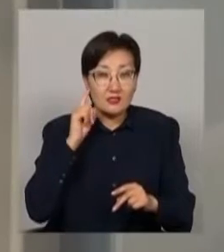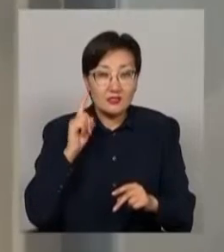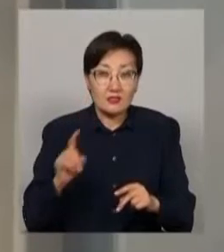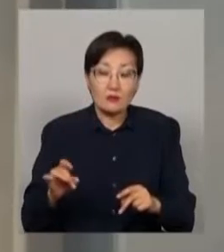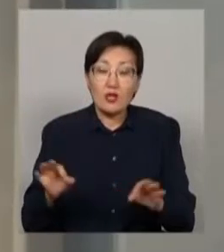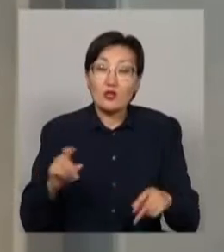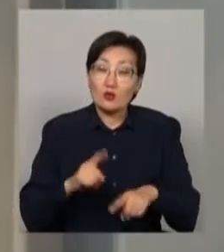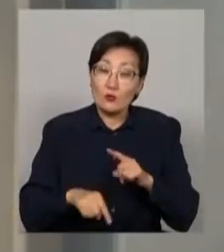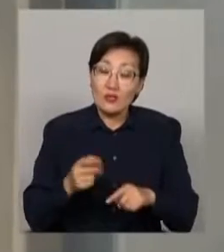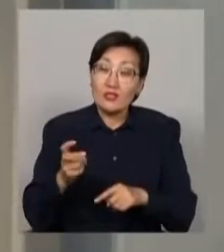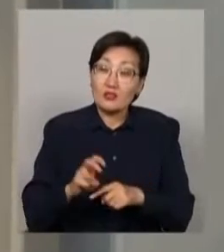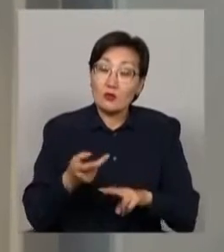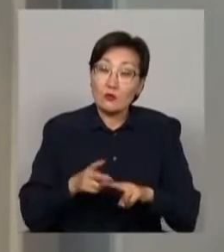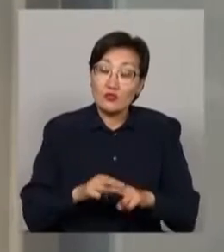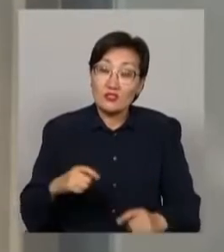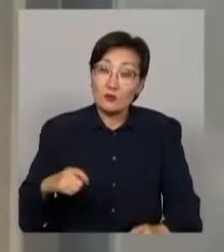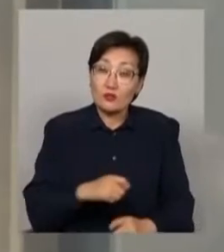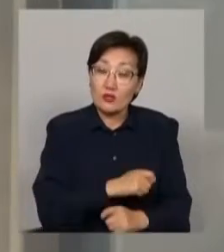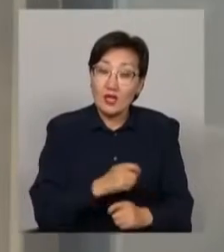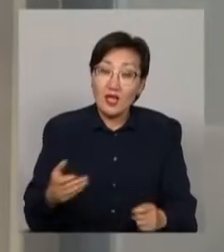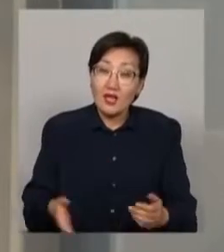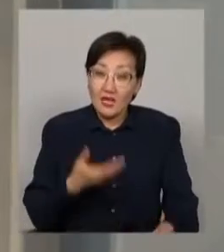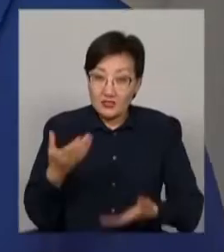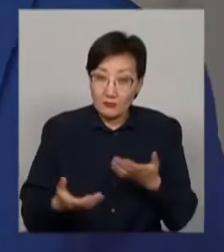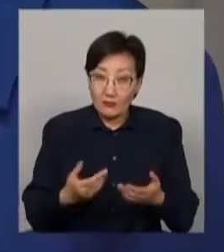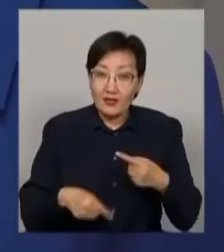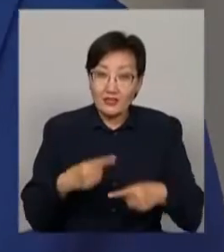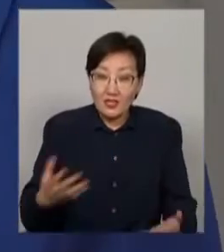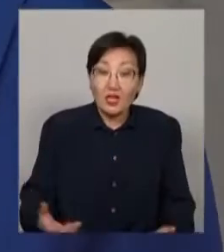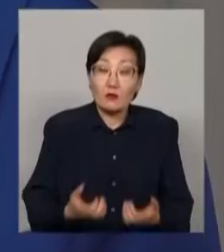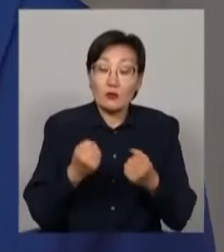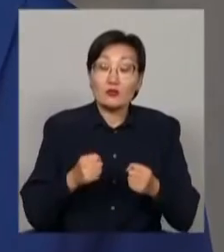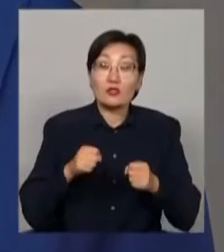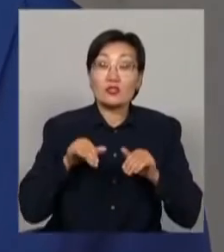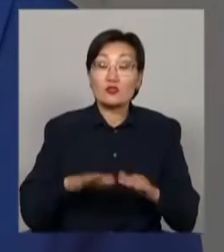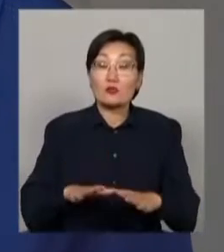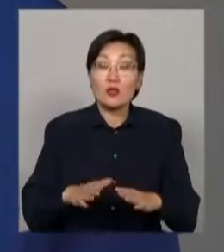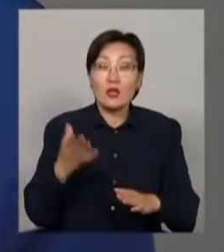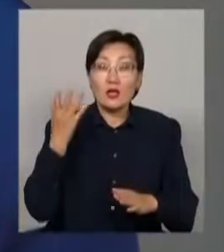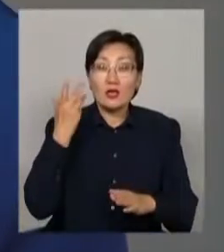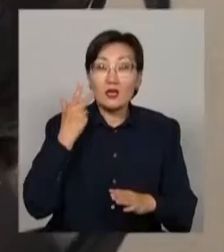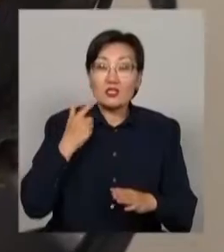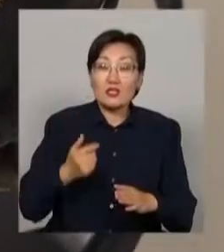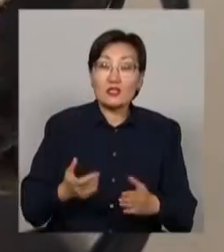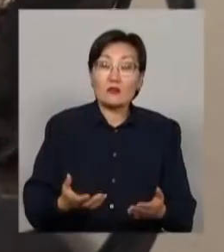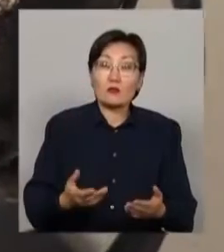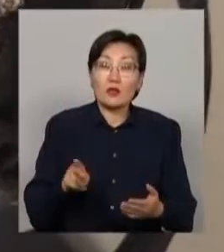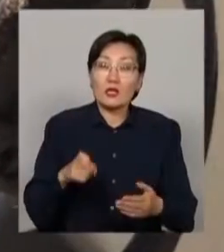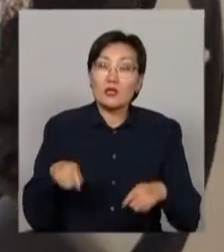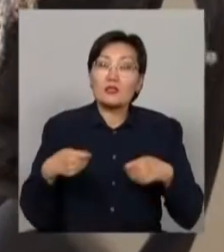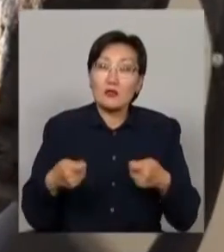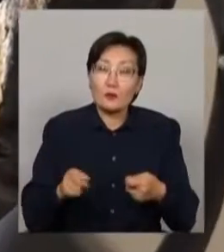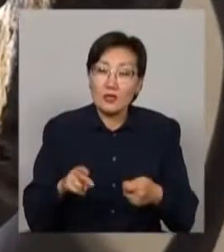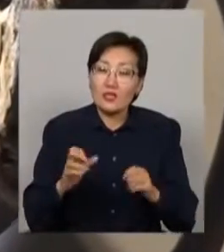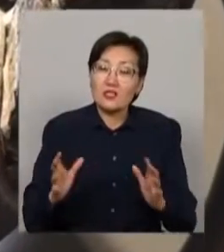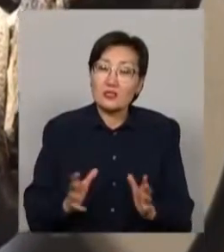де туысқандарымен келсе осы аспапты қаз болып жөн көреді. Енді бұл қашан келген мұнда, қалай тапсырылды, қалай